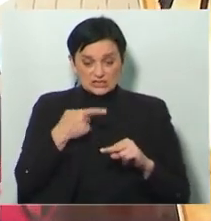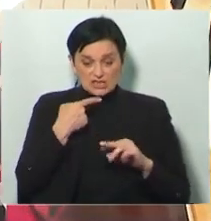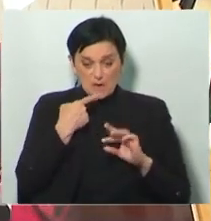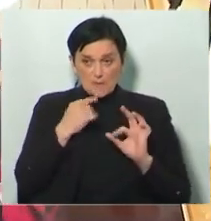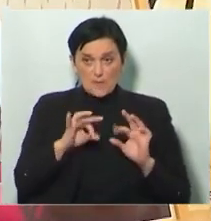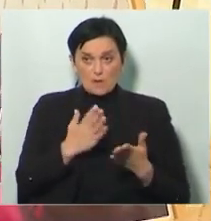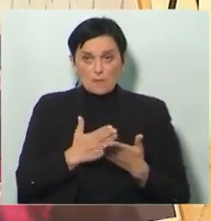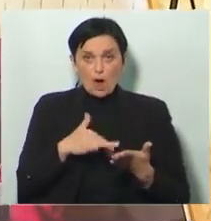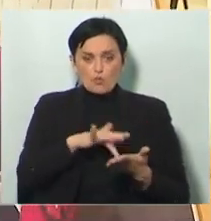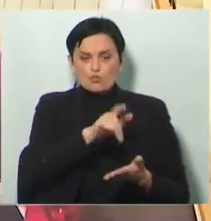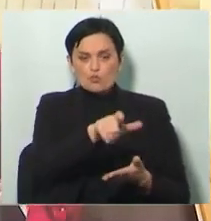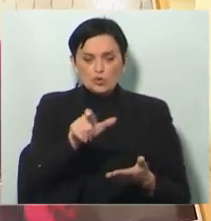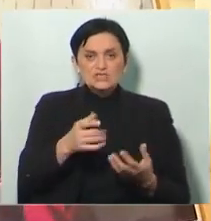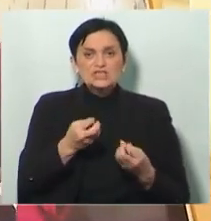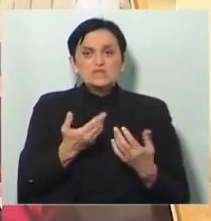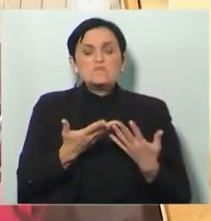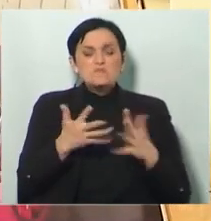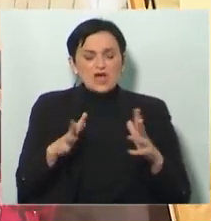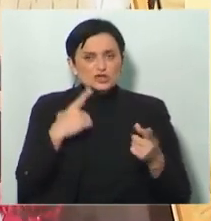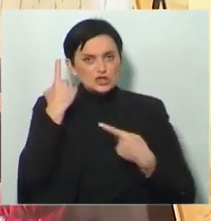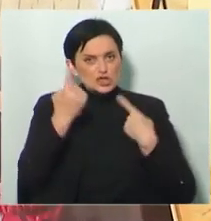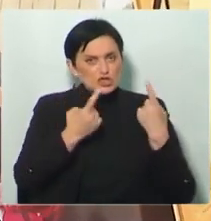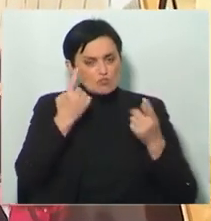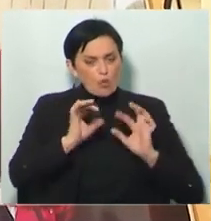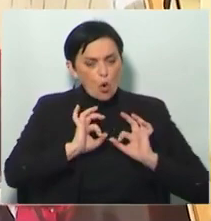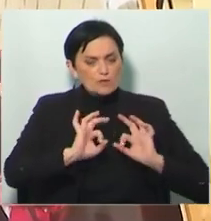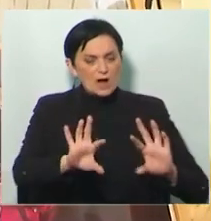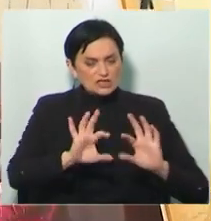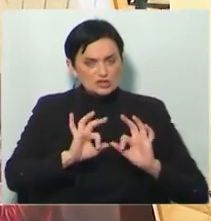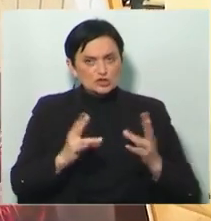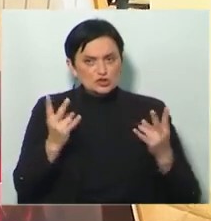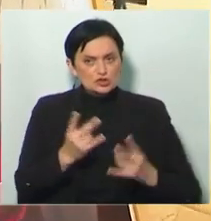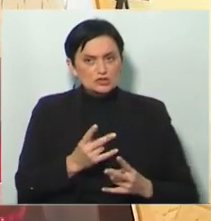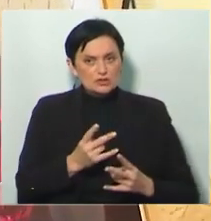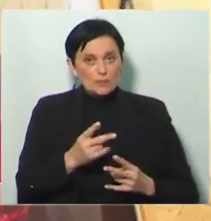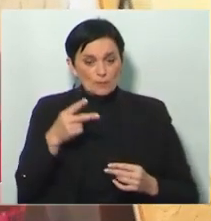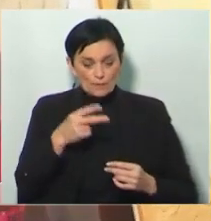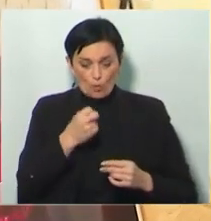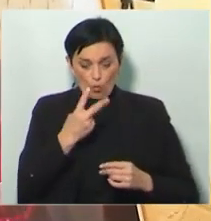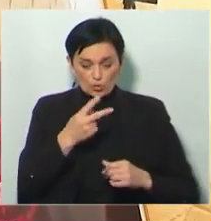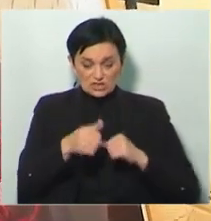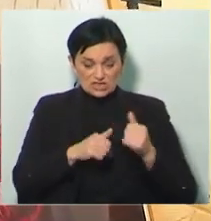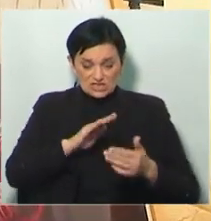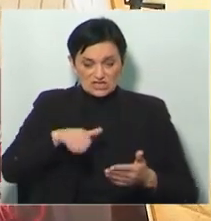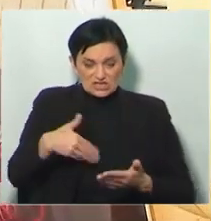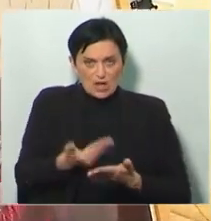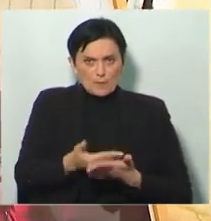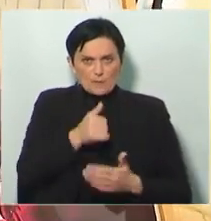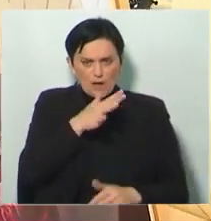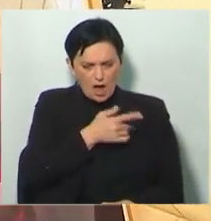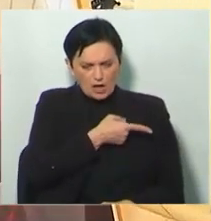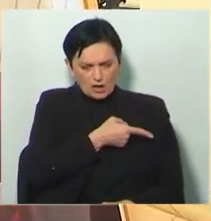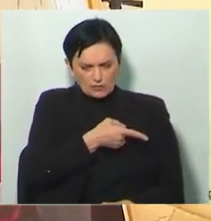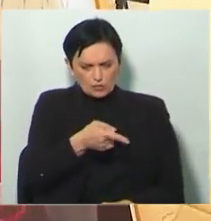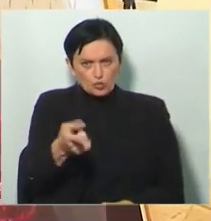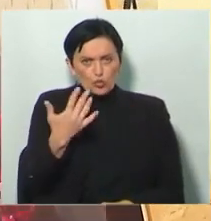თქვათ მოსახლეობას კიდე უფრო მეტი ინფორმაციის მიწოდება სჭირდება. აი, რამდენ 2012 წლიდან დღემდე საკმაოდ ბევრი წელია გასული,